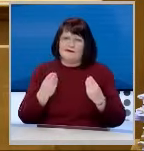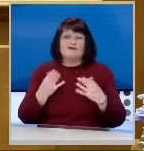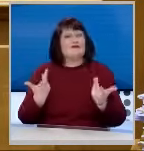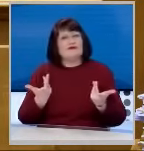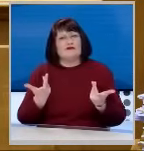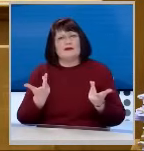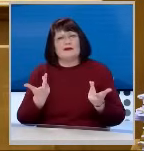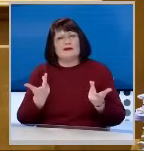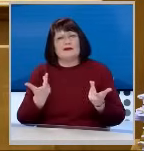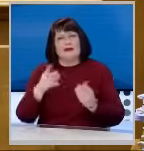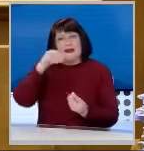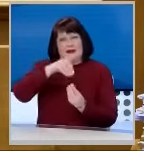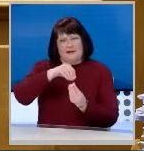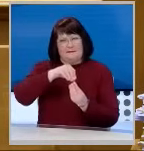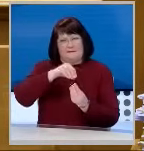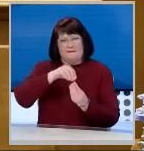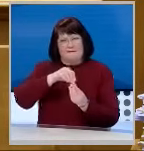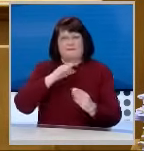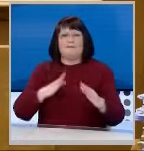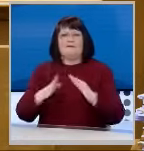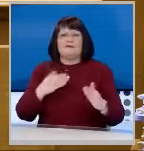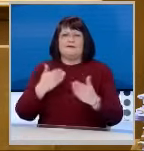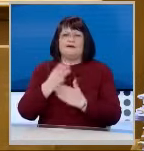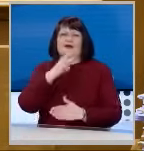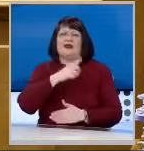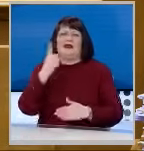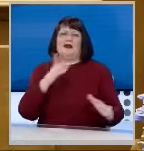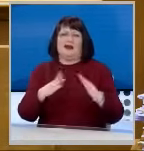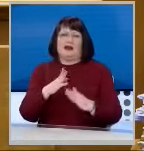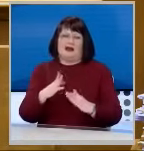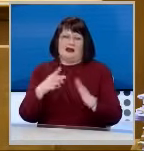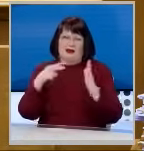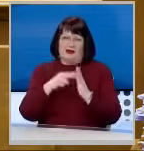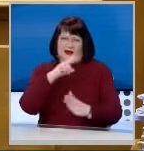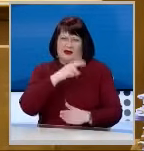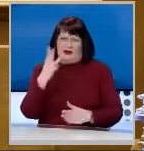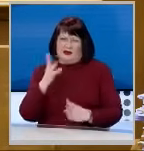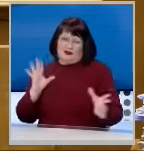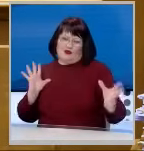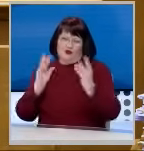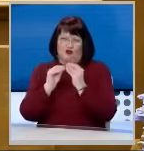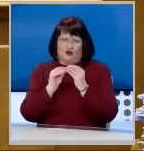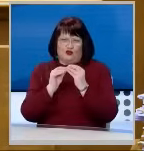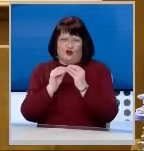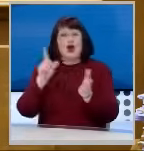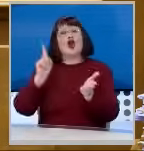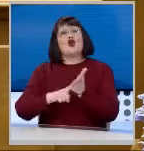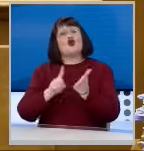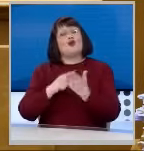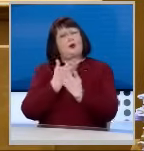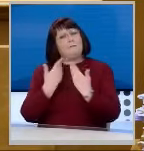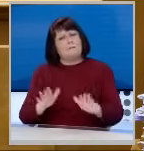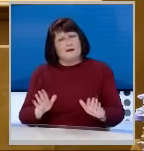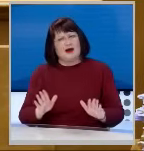πότε απρίλιο στα τέλη μαρτίου 31/3 του 23 αναδρομικά το νομιμοποιήσετε